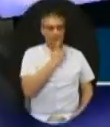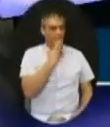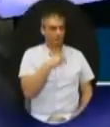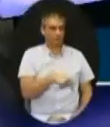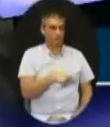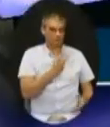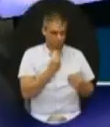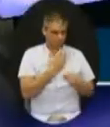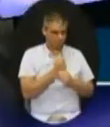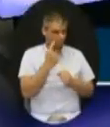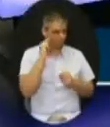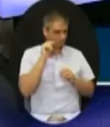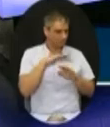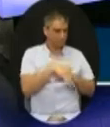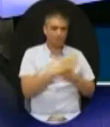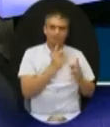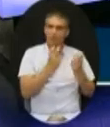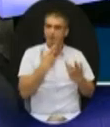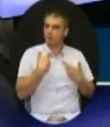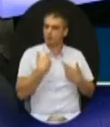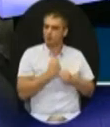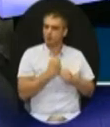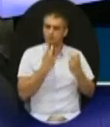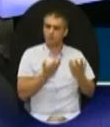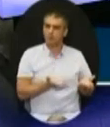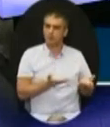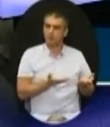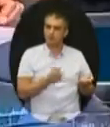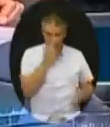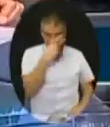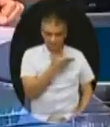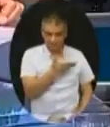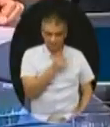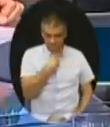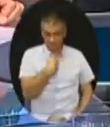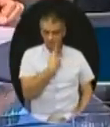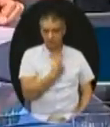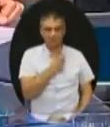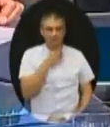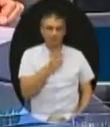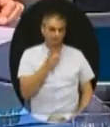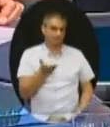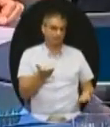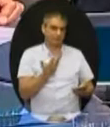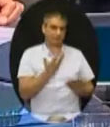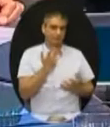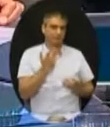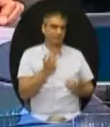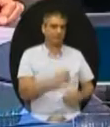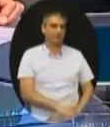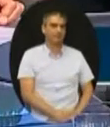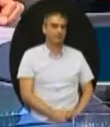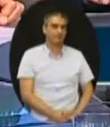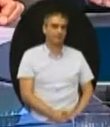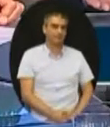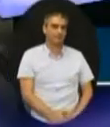מישהו הרי מצליח לטפטף לו את המידע. ולמה אנחנו לא מטפטפים לו מידע? אתה מבין? זה מה שאני אומר. זאת, היא הנותנת. איפה אנחנו?